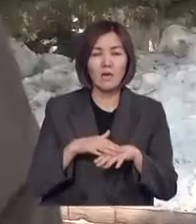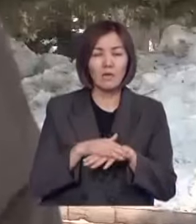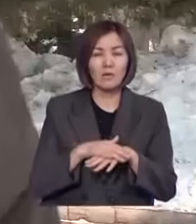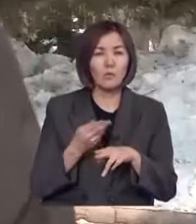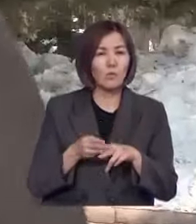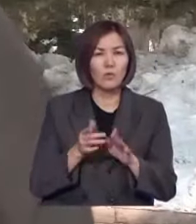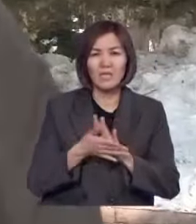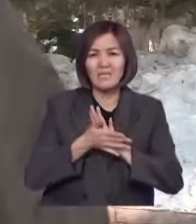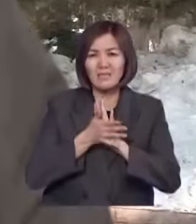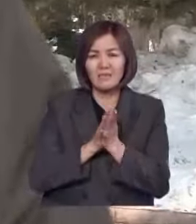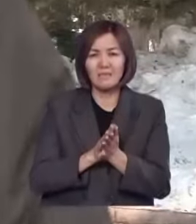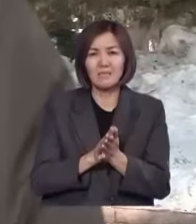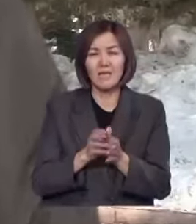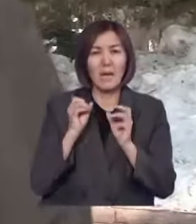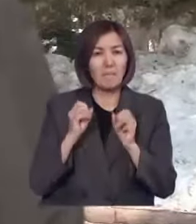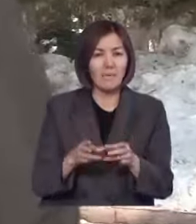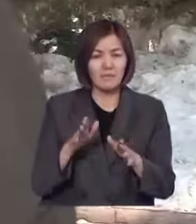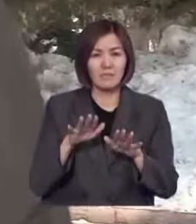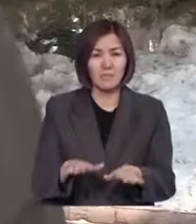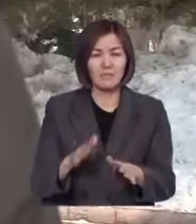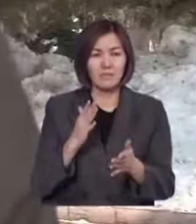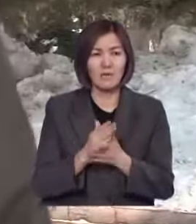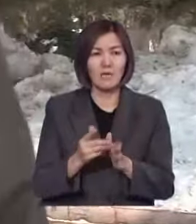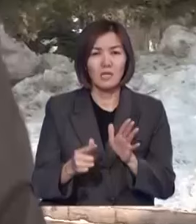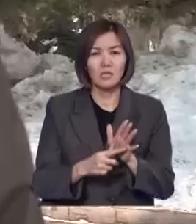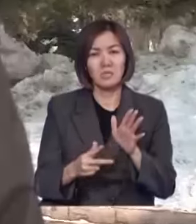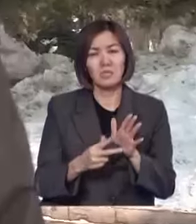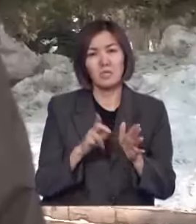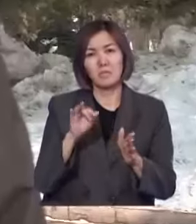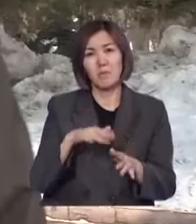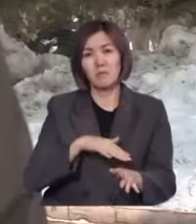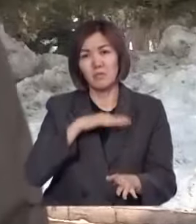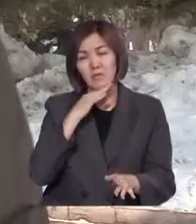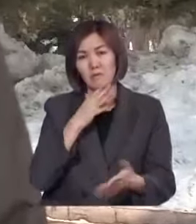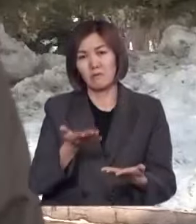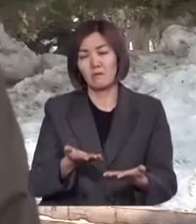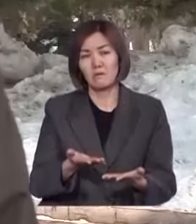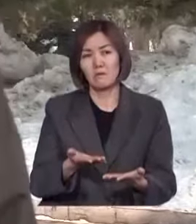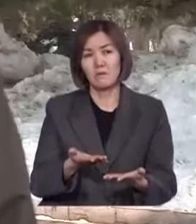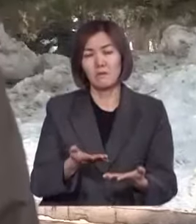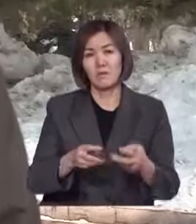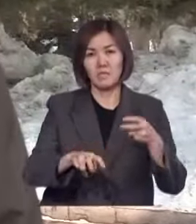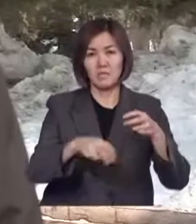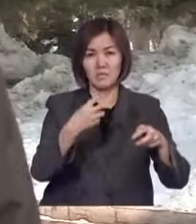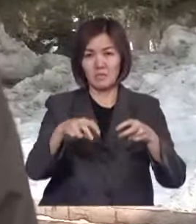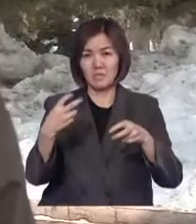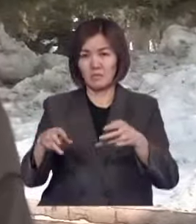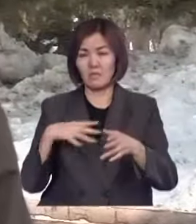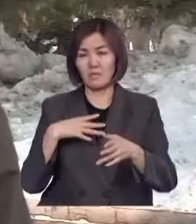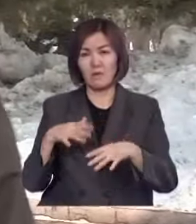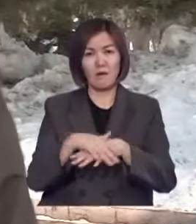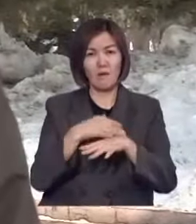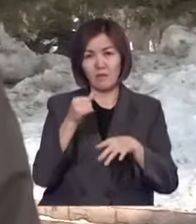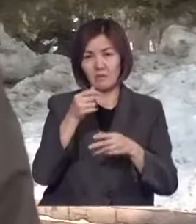Бірақ 12 балл болмаса да бізге 7-8 жетеді. қирай бастайды. Сонда қалық шығамайды